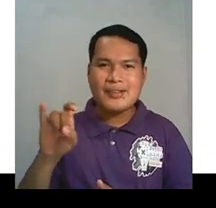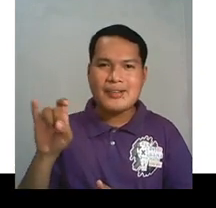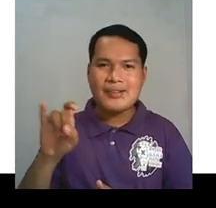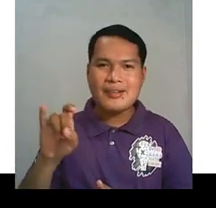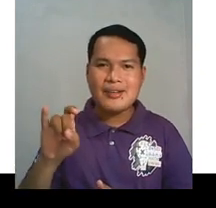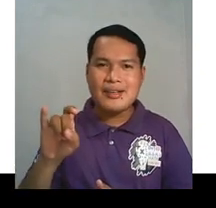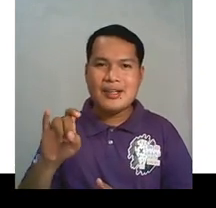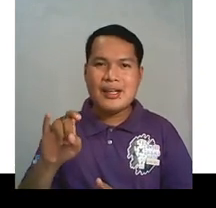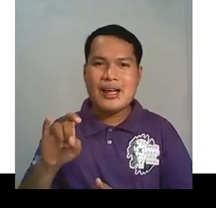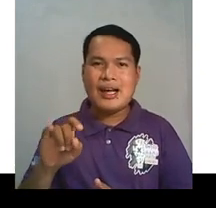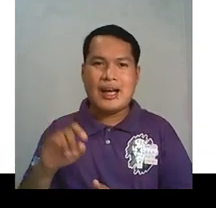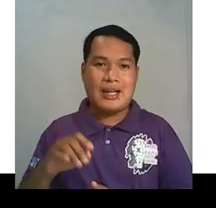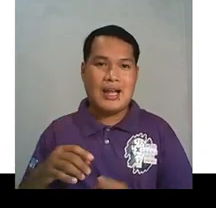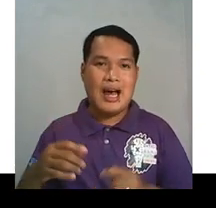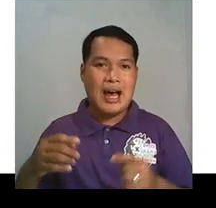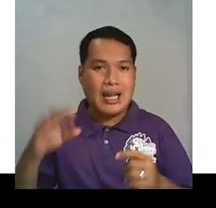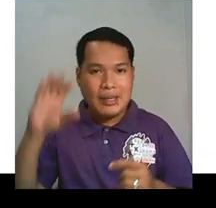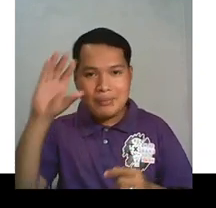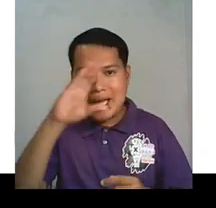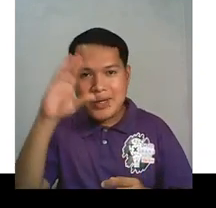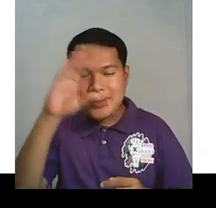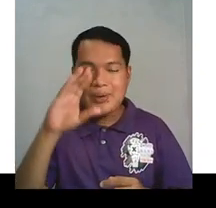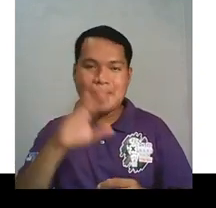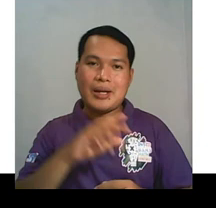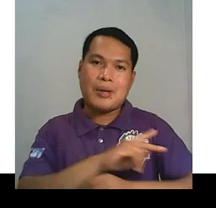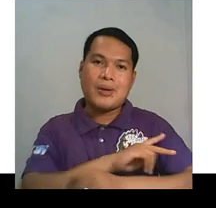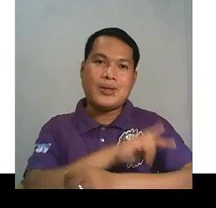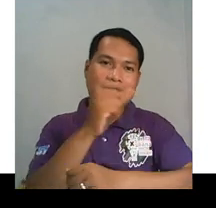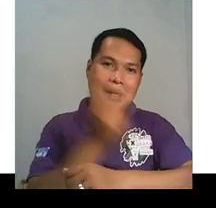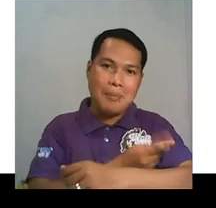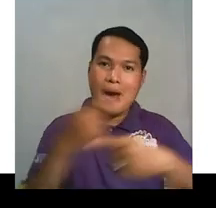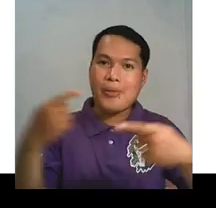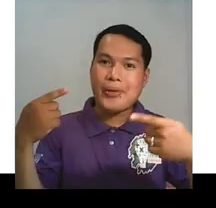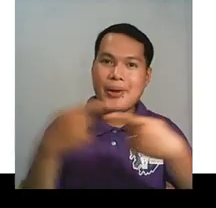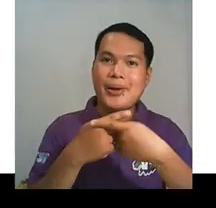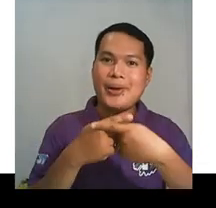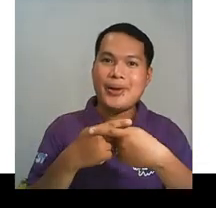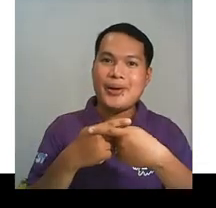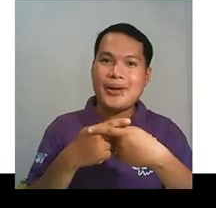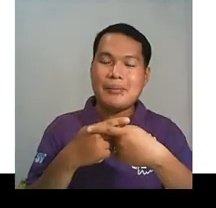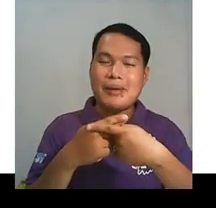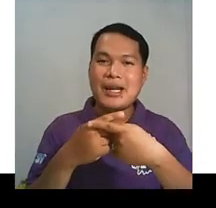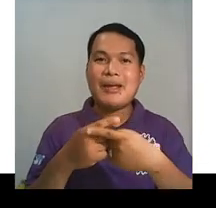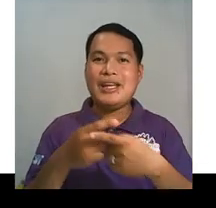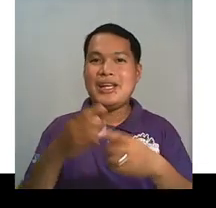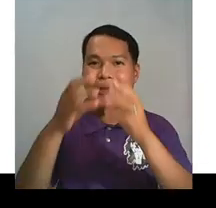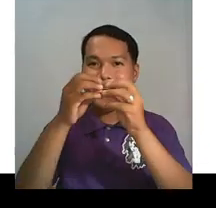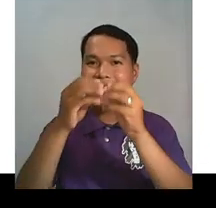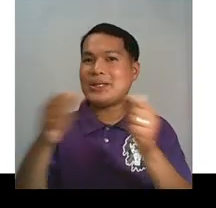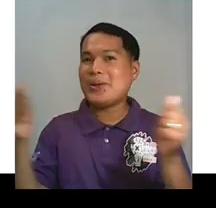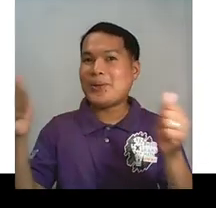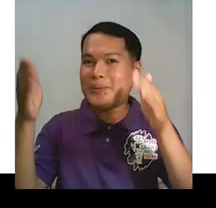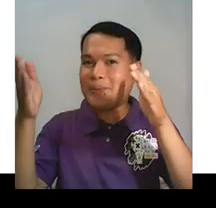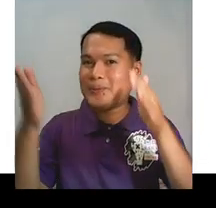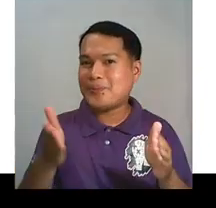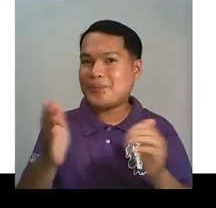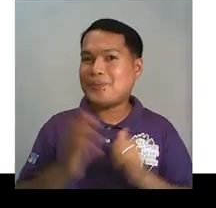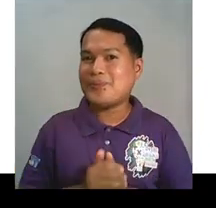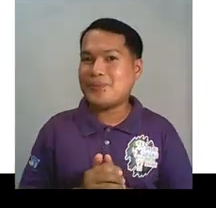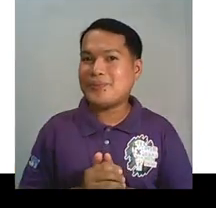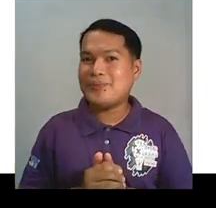index law. At anahat tayo ng pangontrang power para ma-eliminate ito.